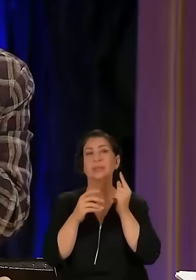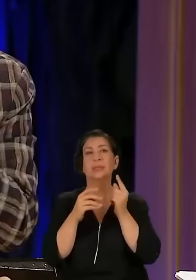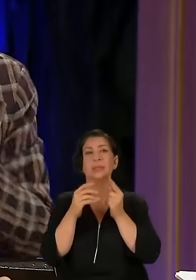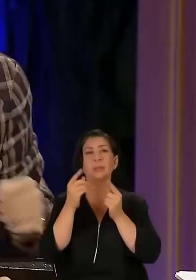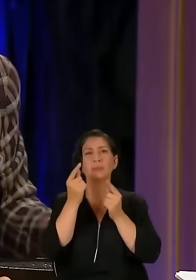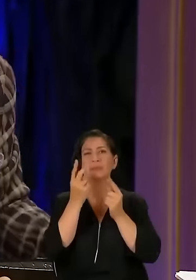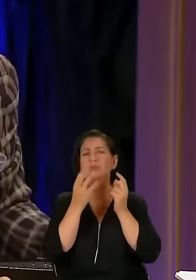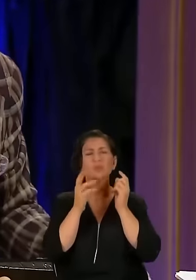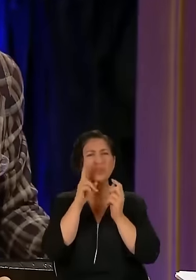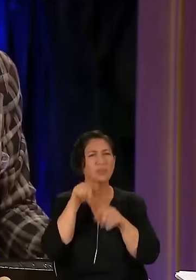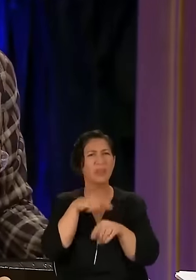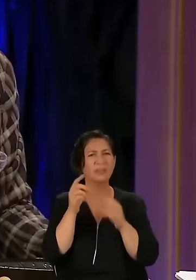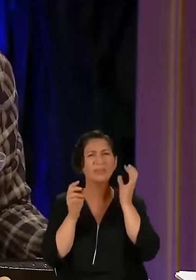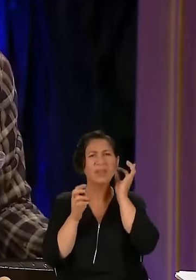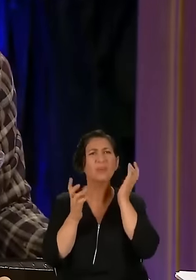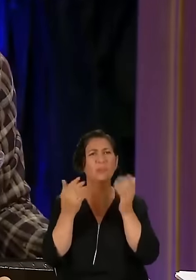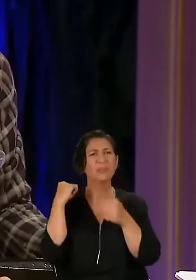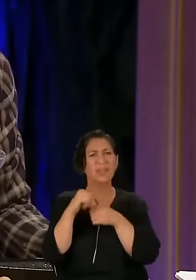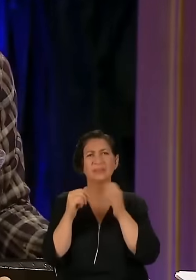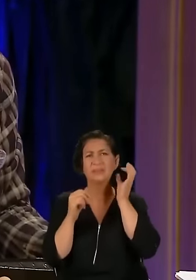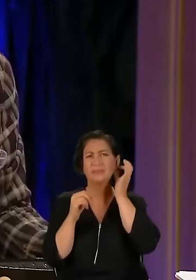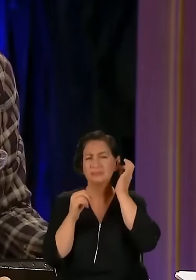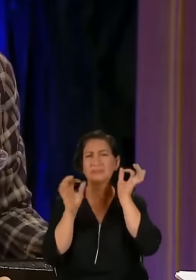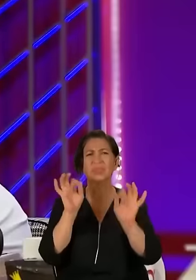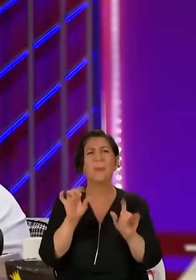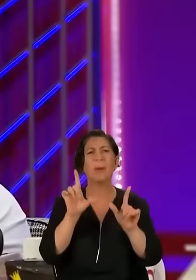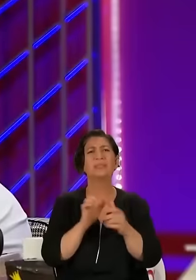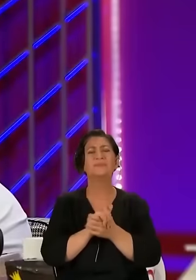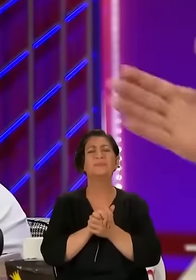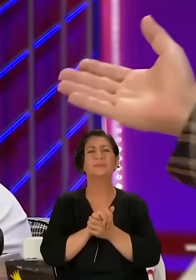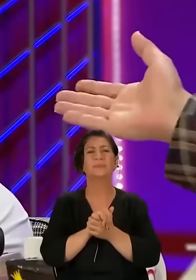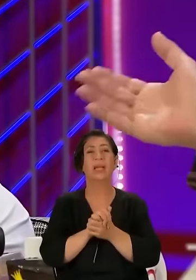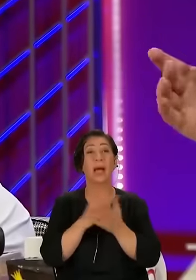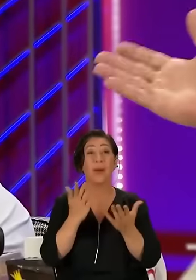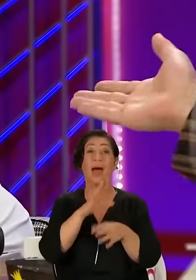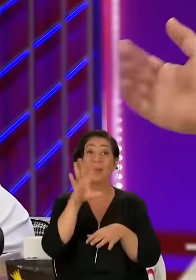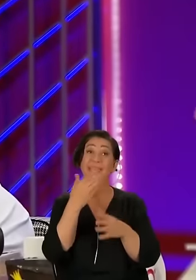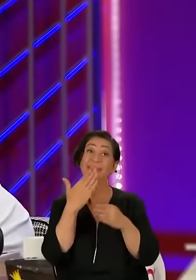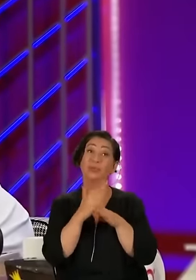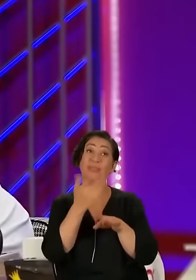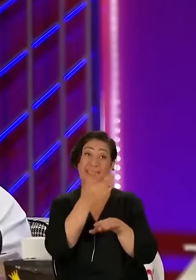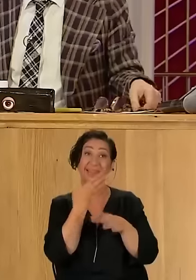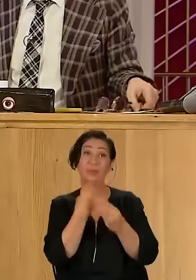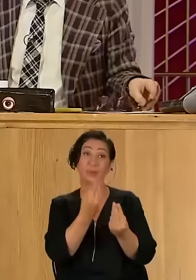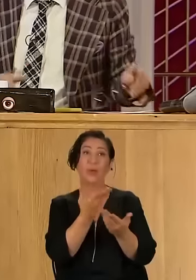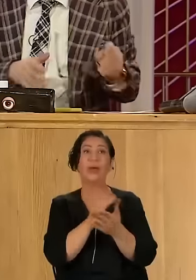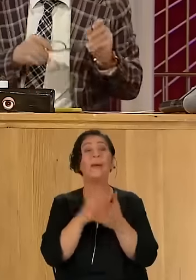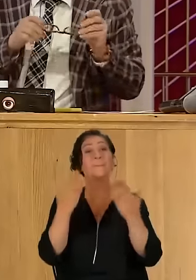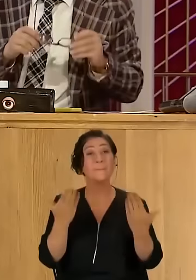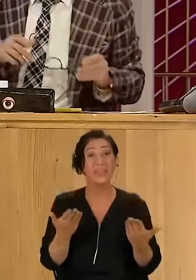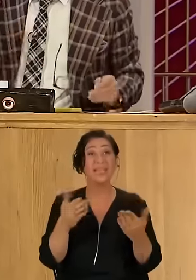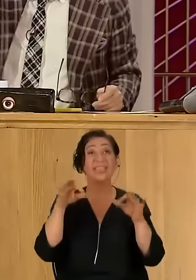Başka bir şeyler takıyorum. Son zamanlarda takmıyorum ya. Tekrar takmaya başlamam lazım. Herkese yakışmaz, sana yakışıyor. Çok teşekkür ederim.